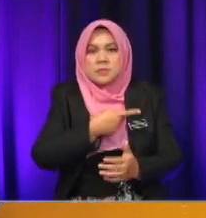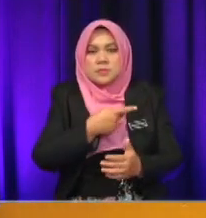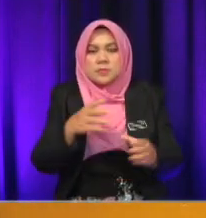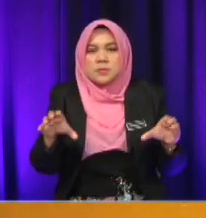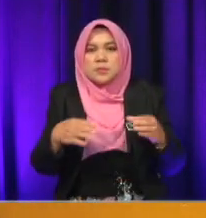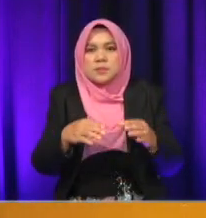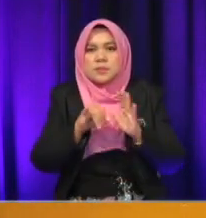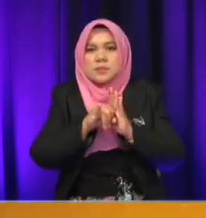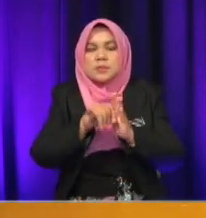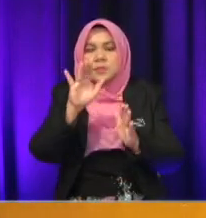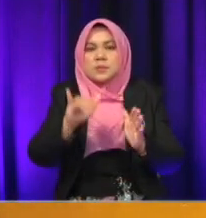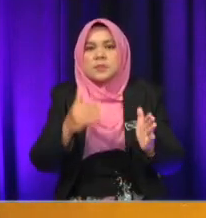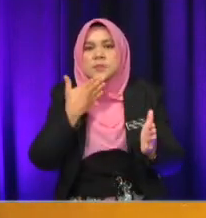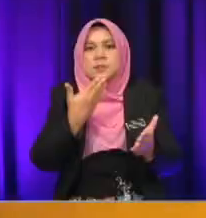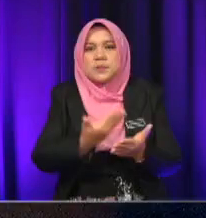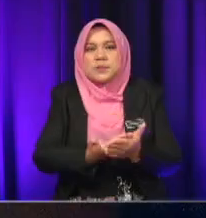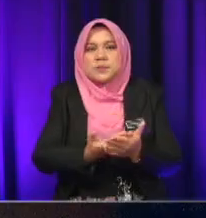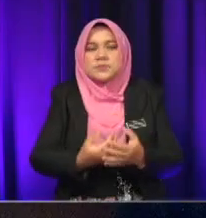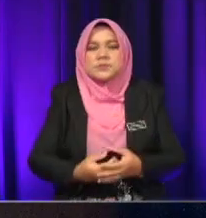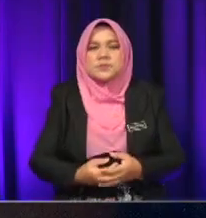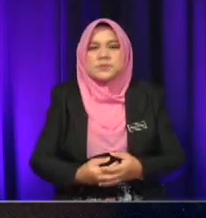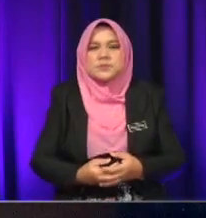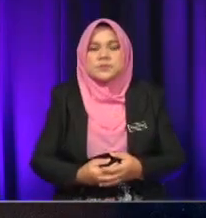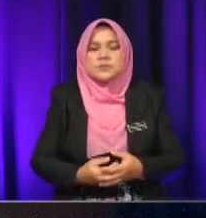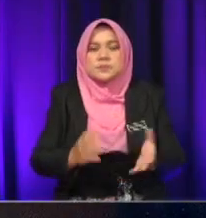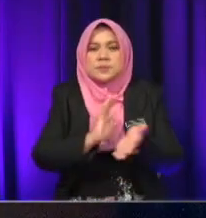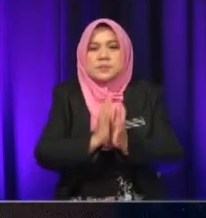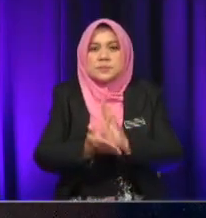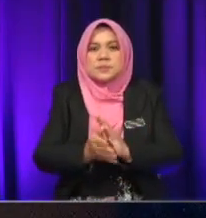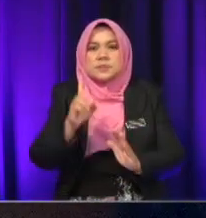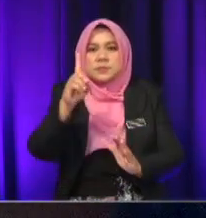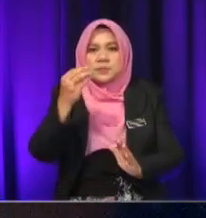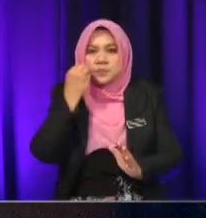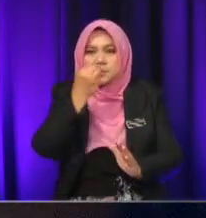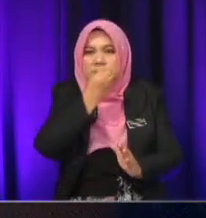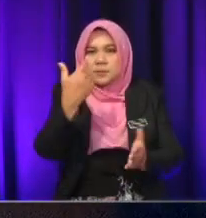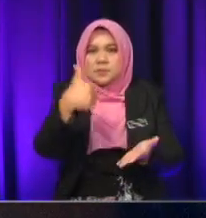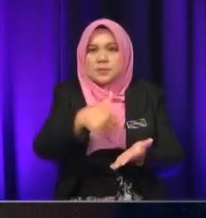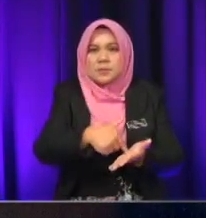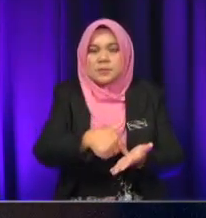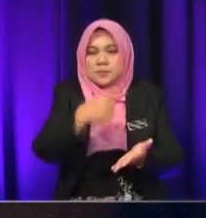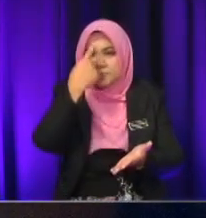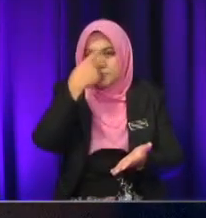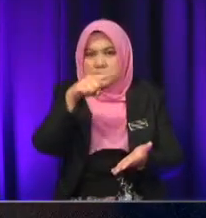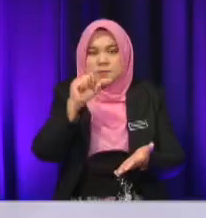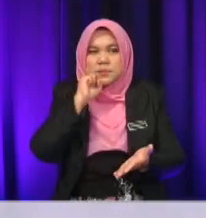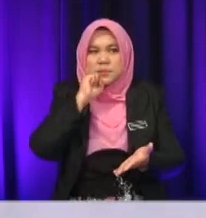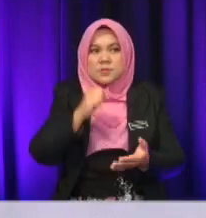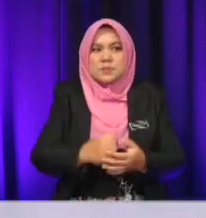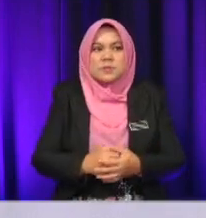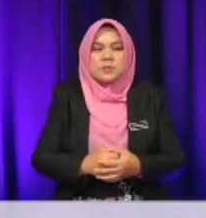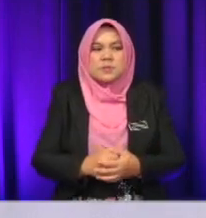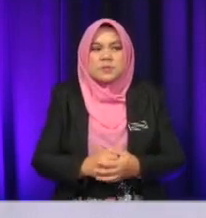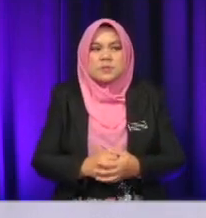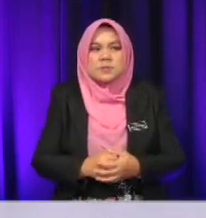menghasilkan iklan yang baik. Terima kasih cikgu. Jadi sekuntum bunga lagi di papan markah. Lagi satu kuntum bunga. Okey